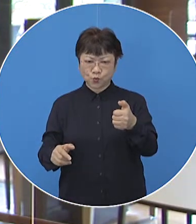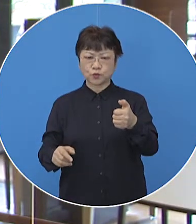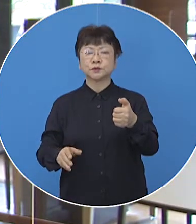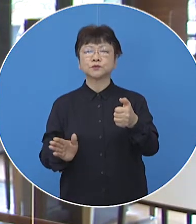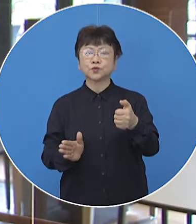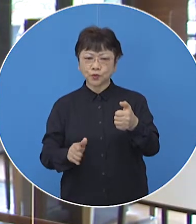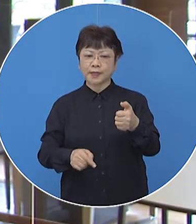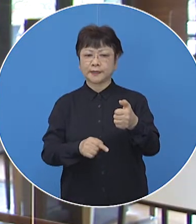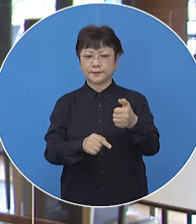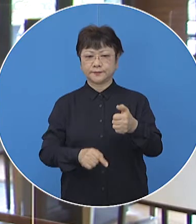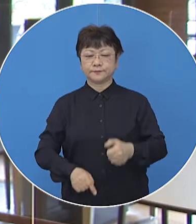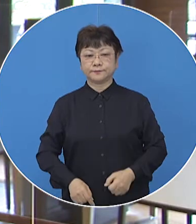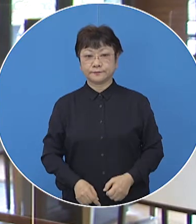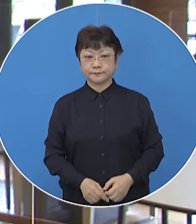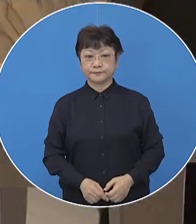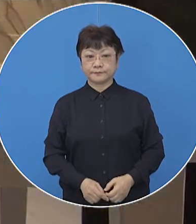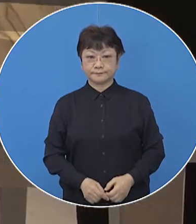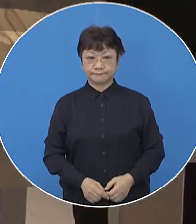には減らしていると思います。